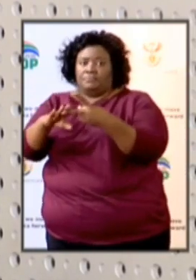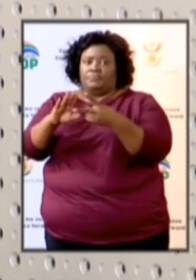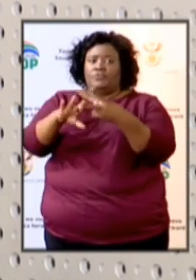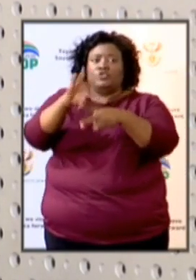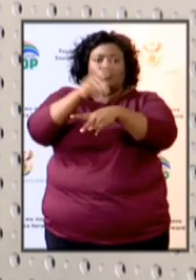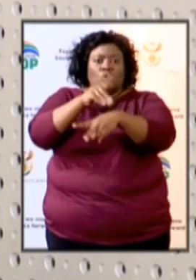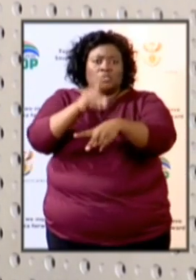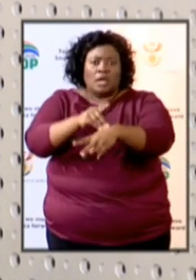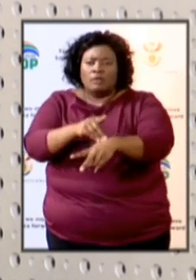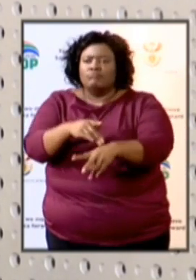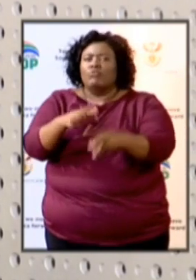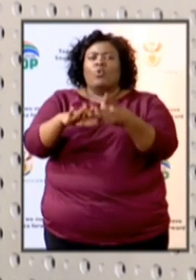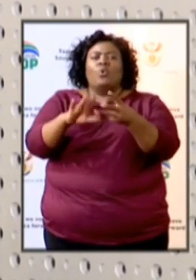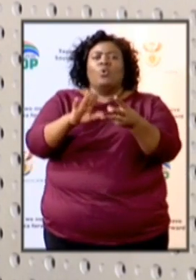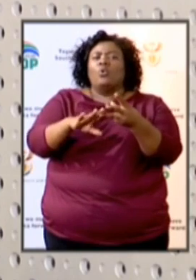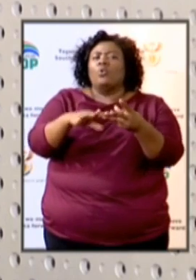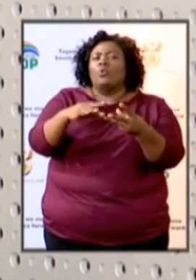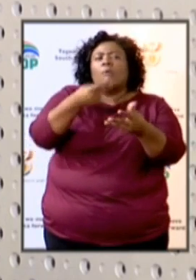noma uyofuna umuthi.